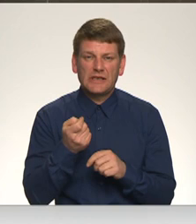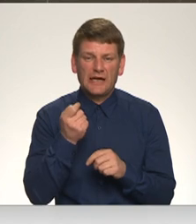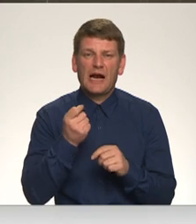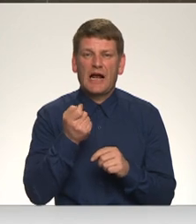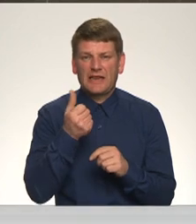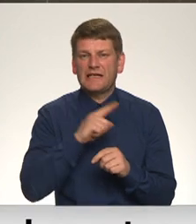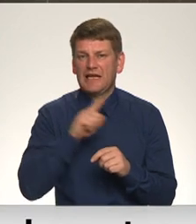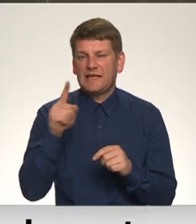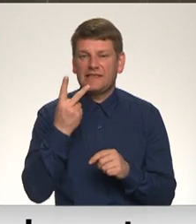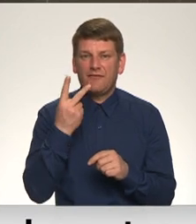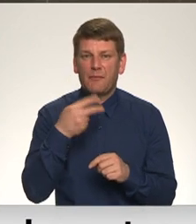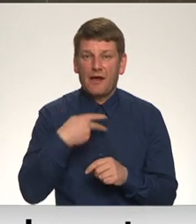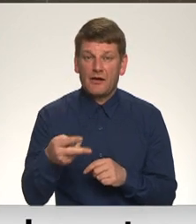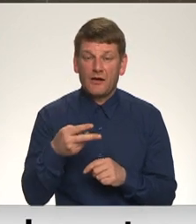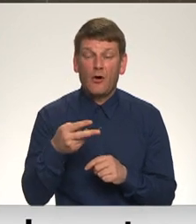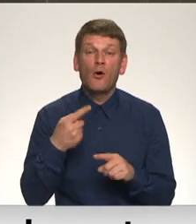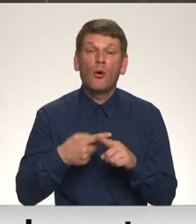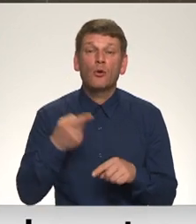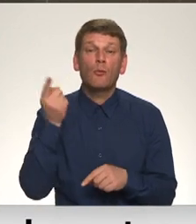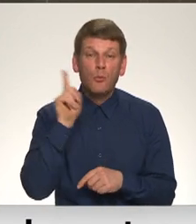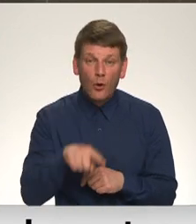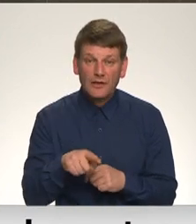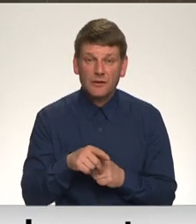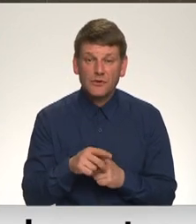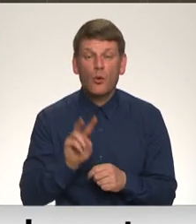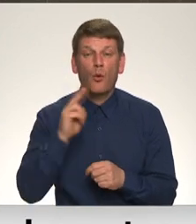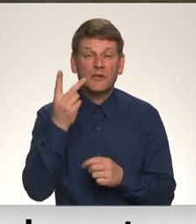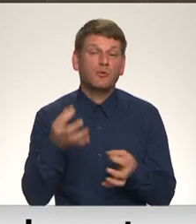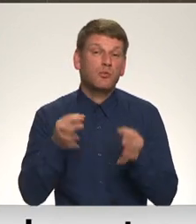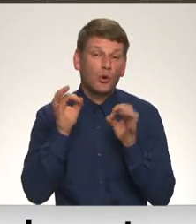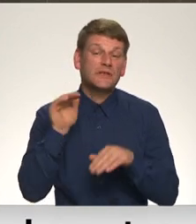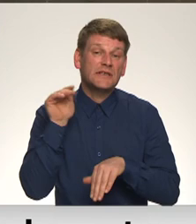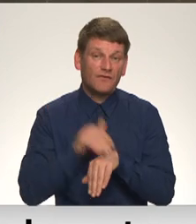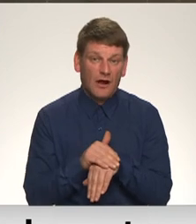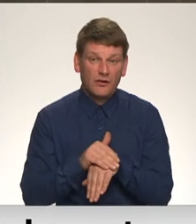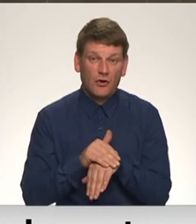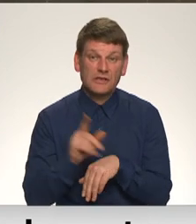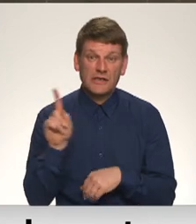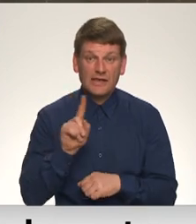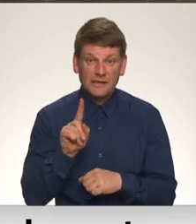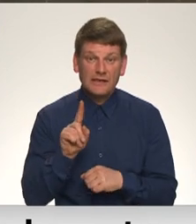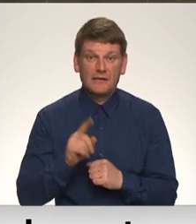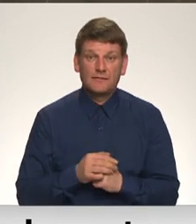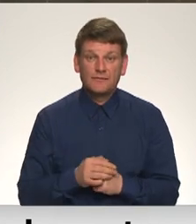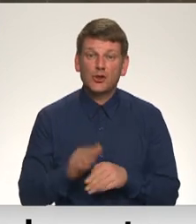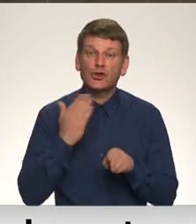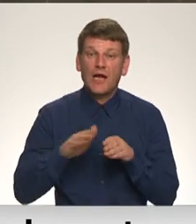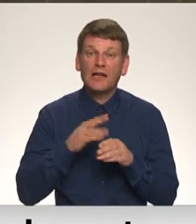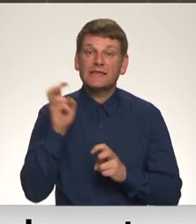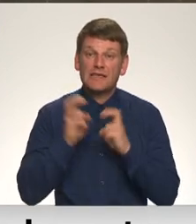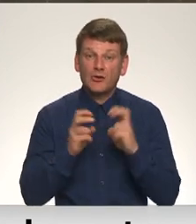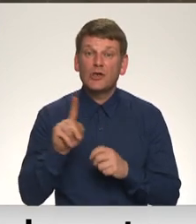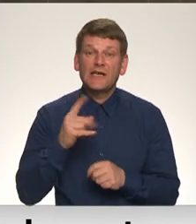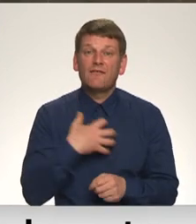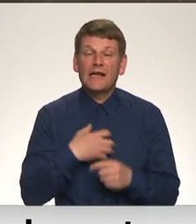eiro. Un, protams, otrs būtisks faktors ir šķeldus ražošanai